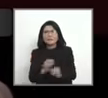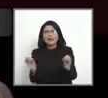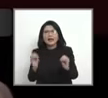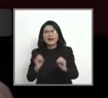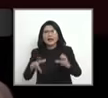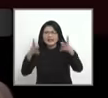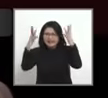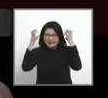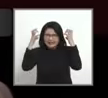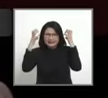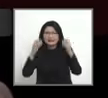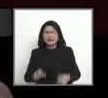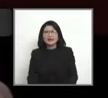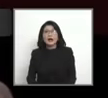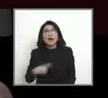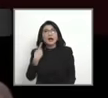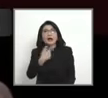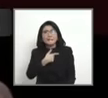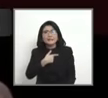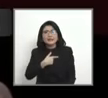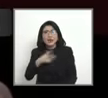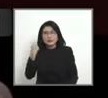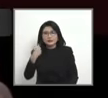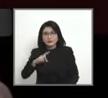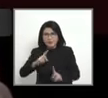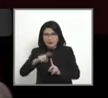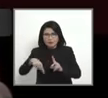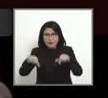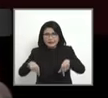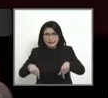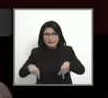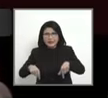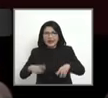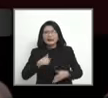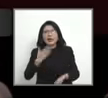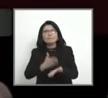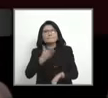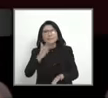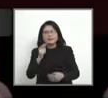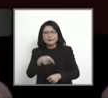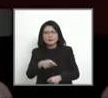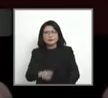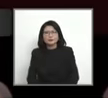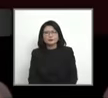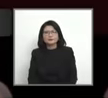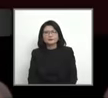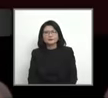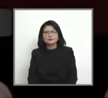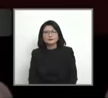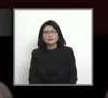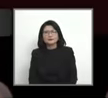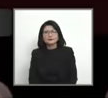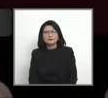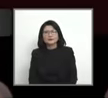membuktikan bahwa kalau misalnya terjadi ee kecurangan terstruktur sistematis masif dan harus dibuktikan kalau dalam aturan